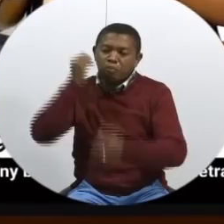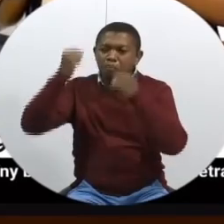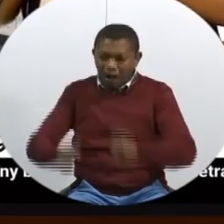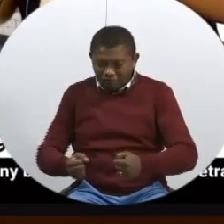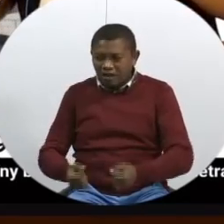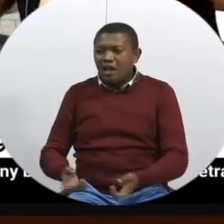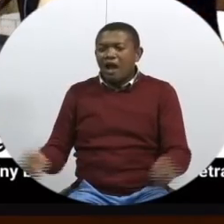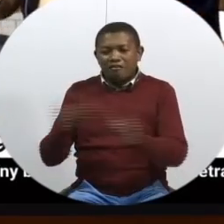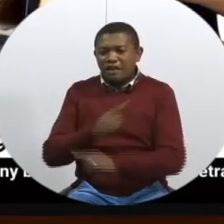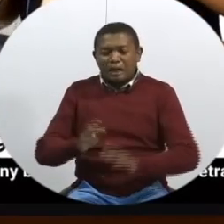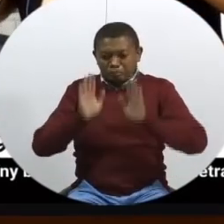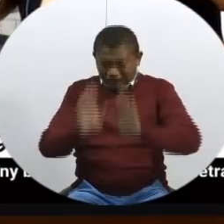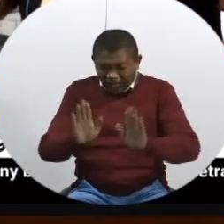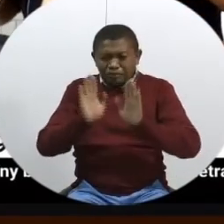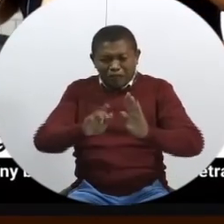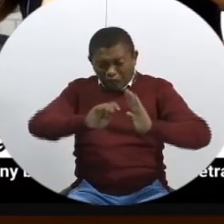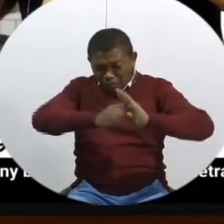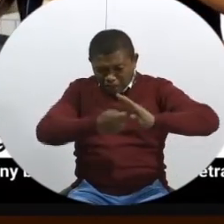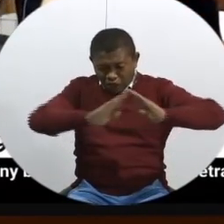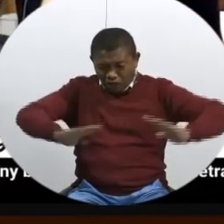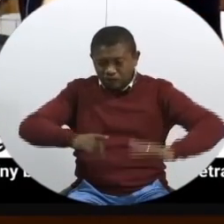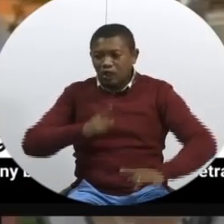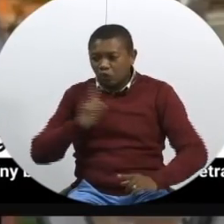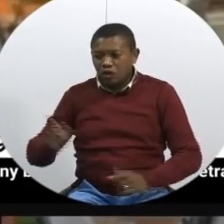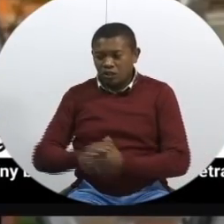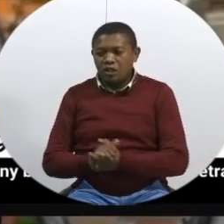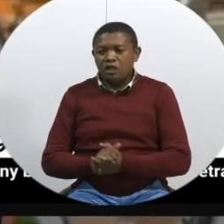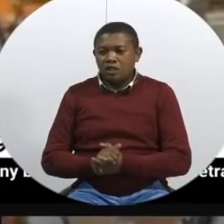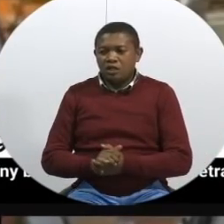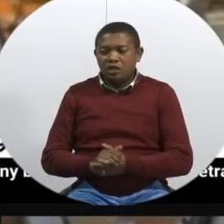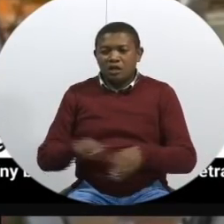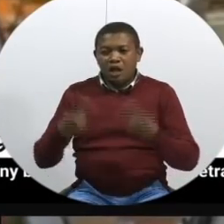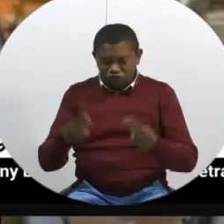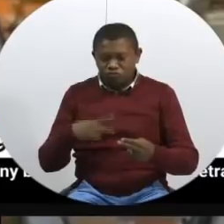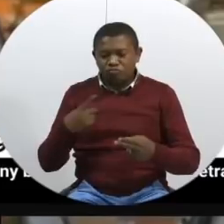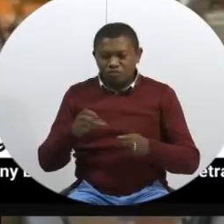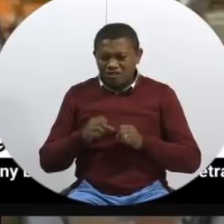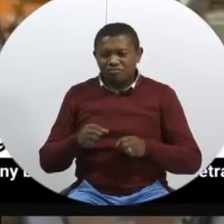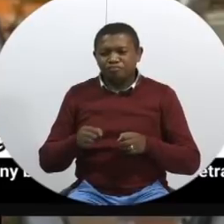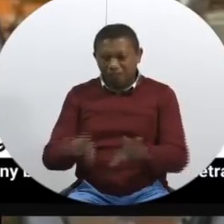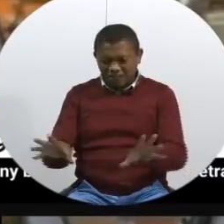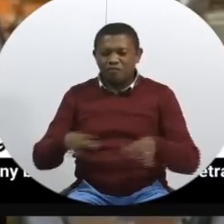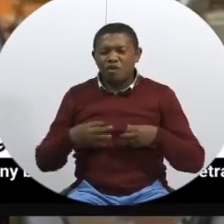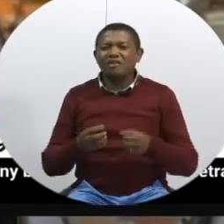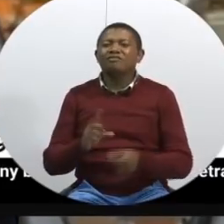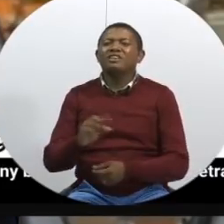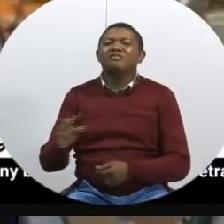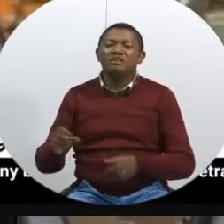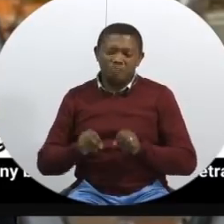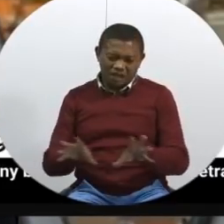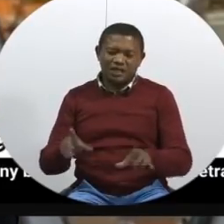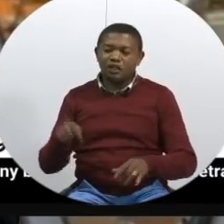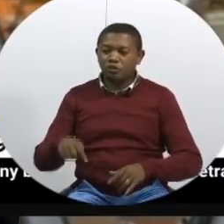an-trano satria io ezaka ny rahany rehetra tsy mbola naparitaka be izay tsy mikaretina covid-19 zay teto amintsika